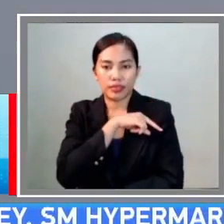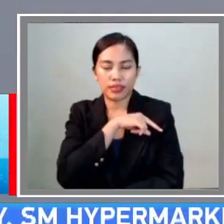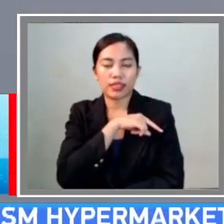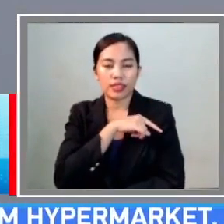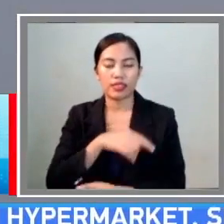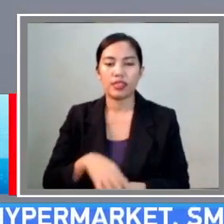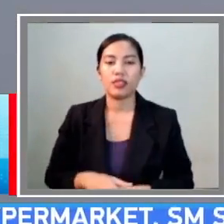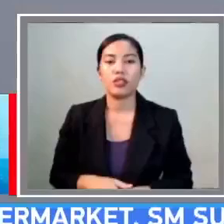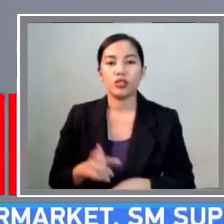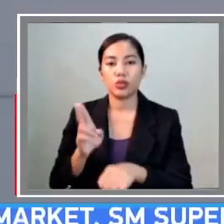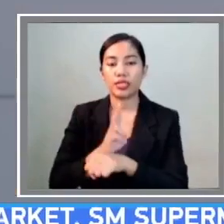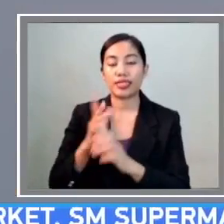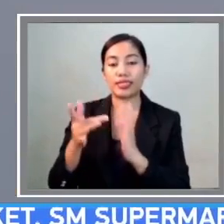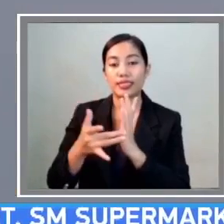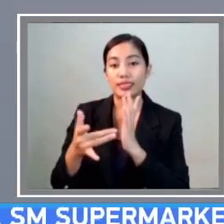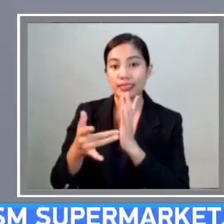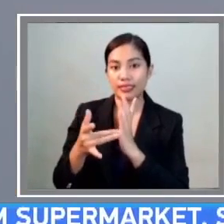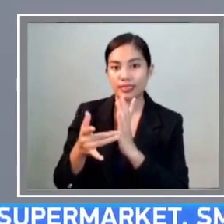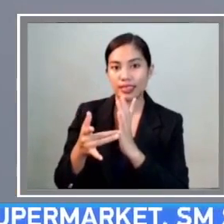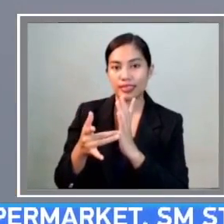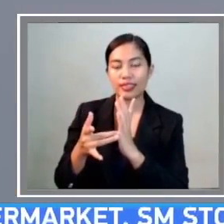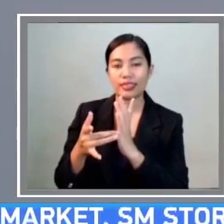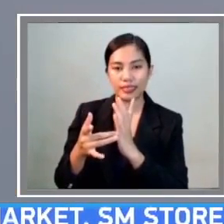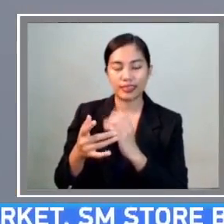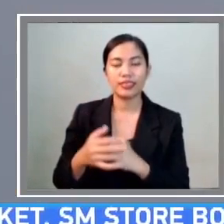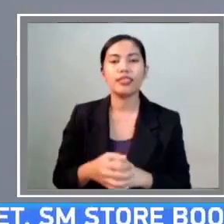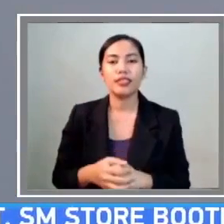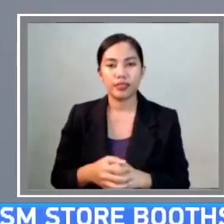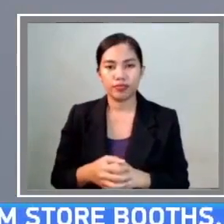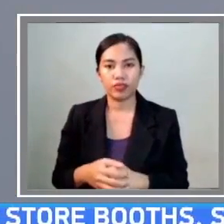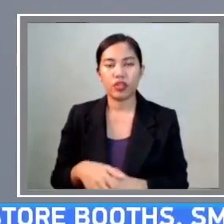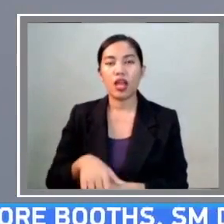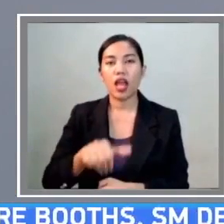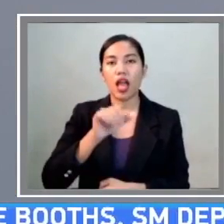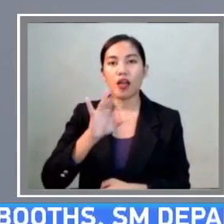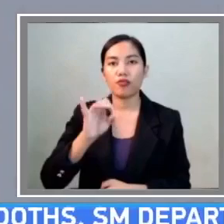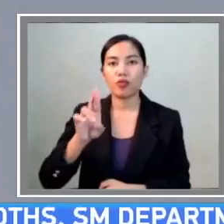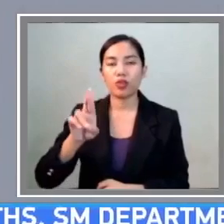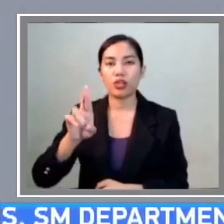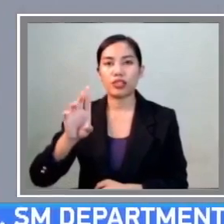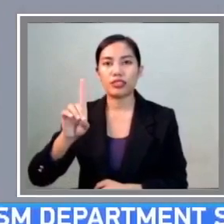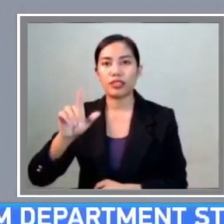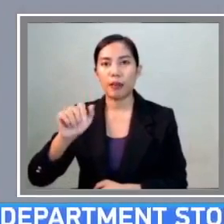digital receivers nitong GMA Afford the Box at GMA Now.